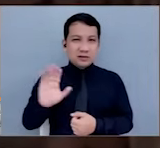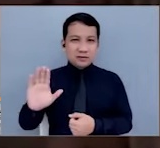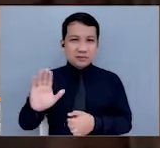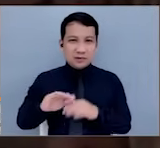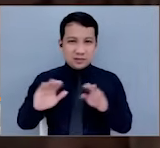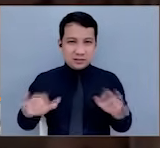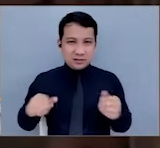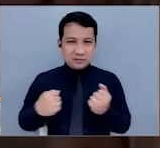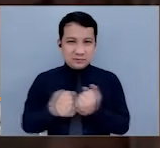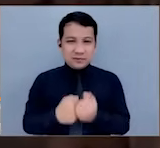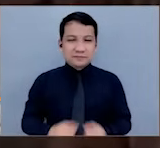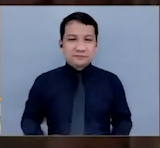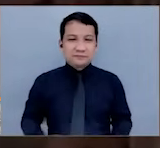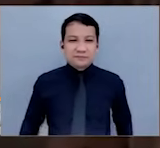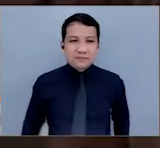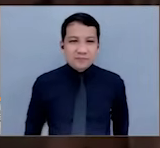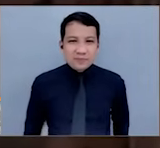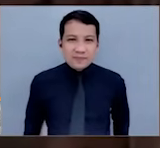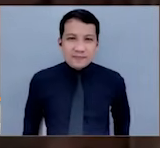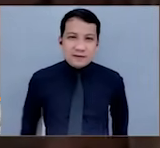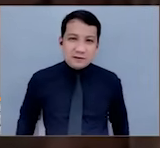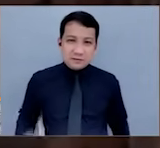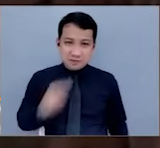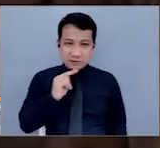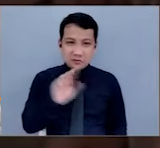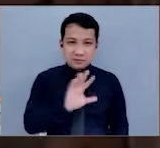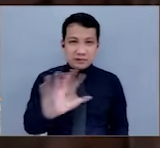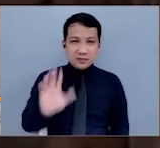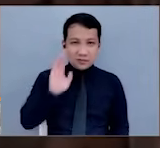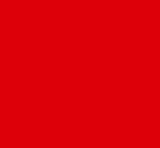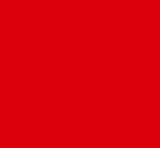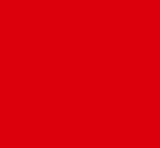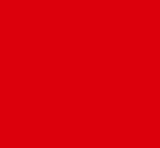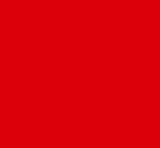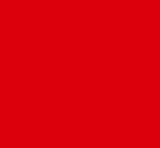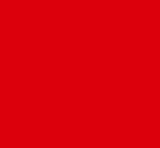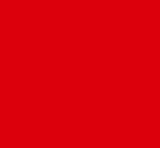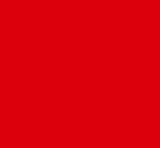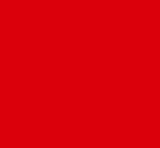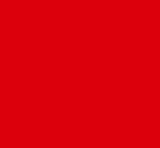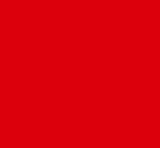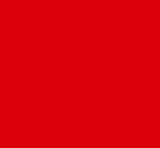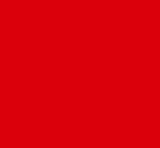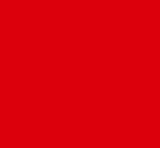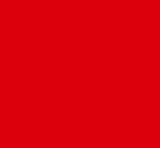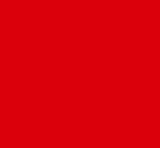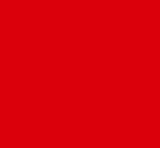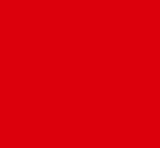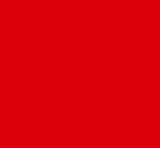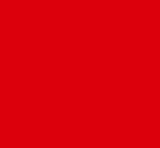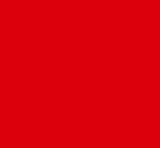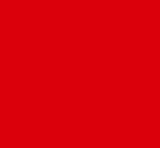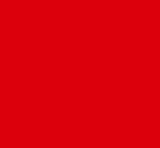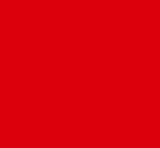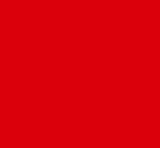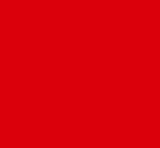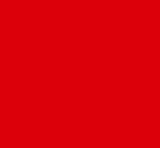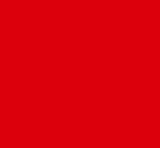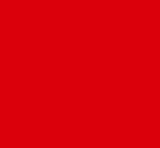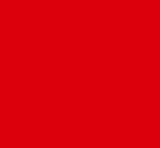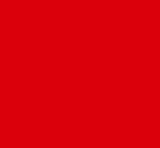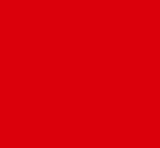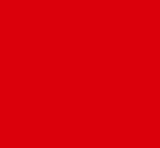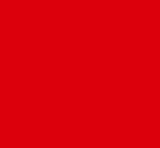anak. Nagbabalita mula sa Frontline, Brian Basa, News 5. Mga kapatid, Cheryl Cosim po, huwag maging huli